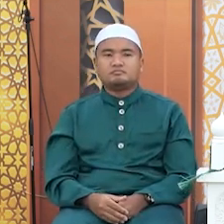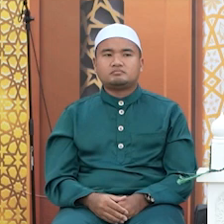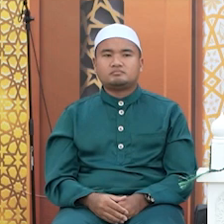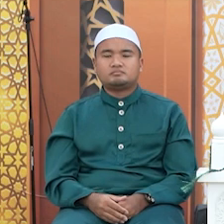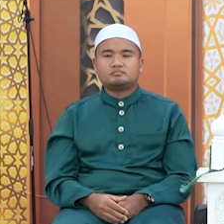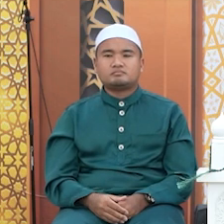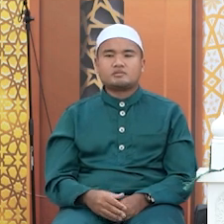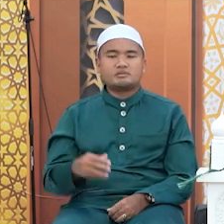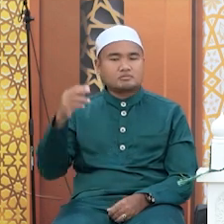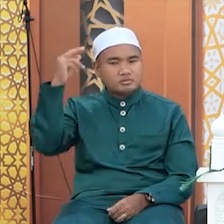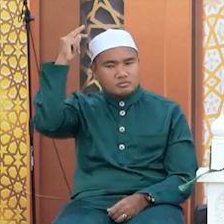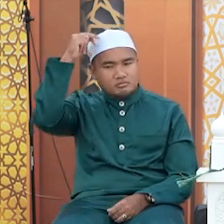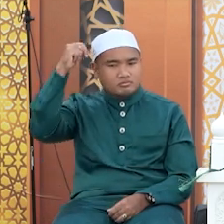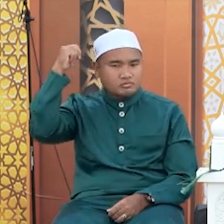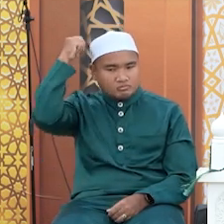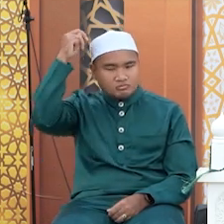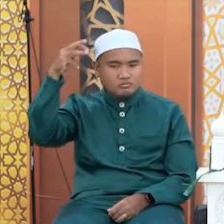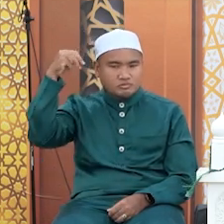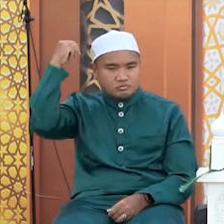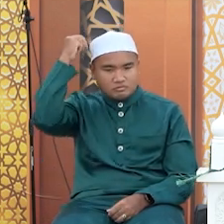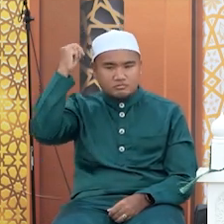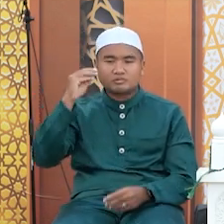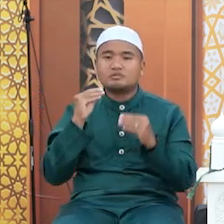Nabi sallallahu alaihi wasallam ajar kita,